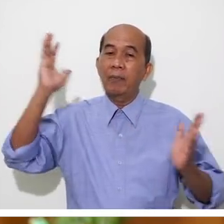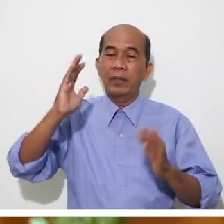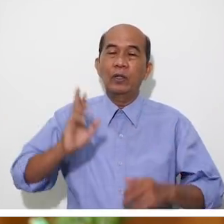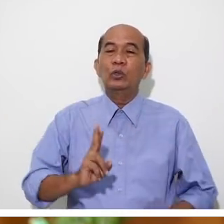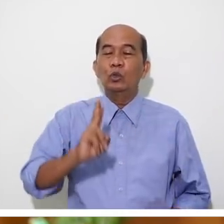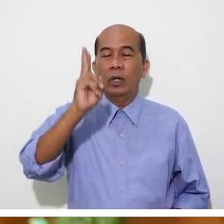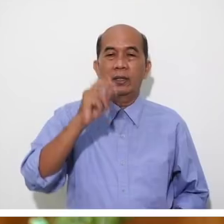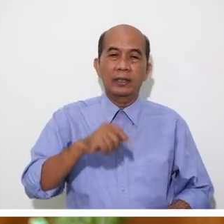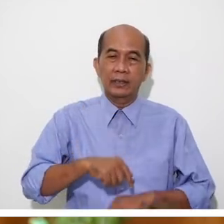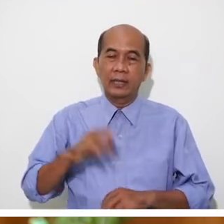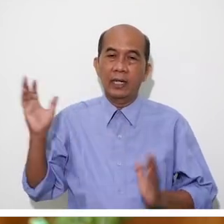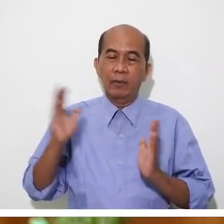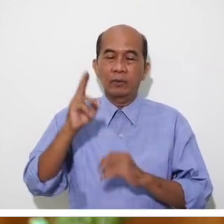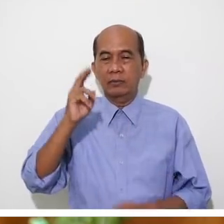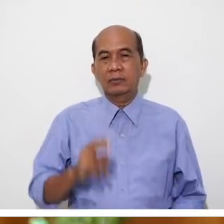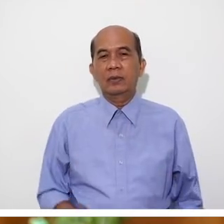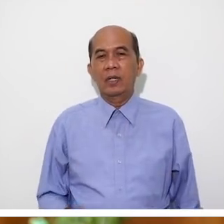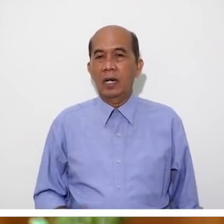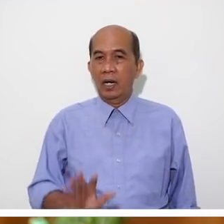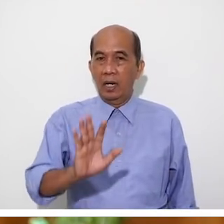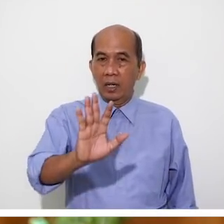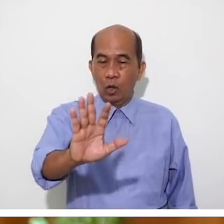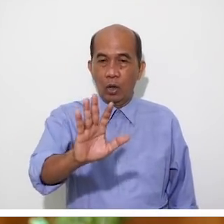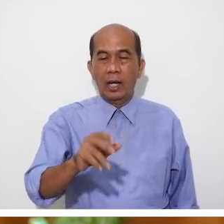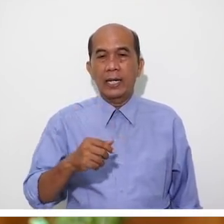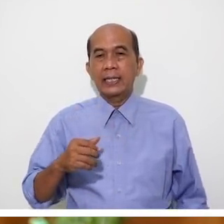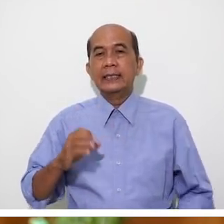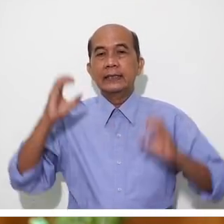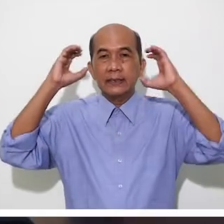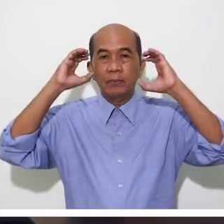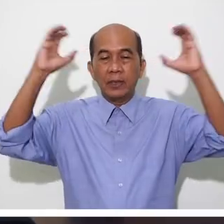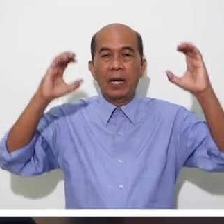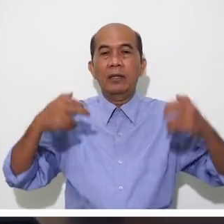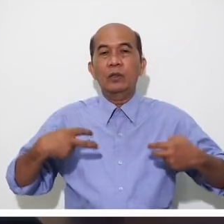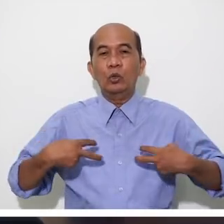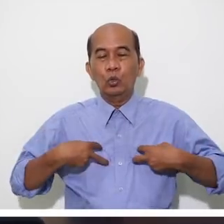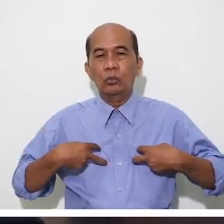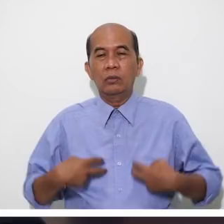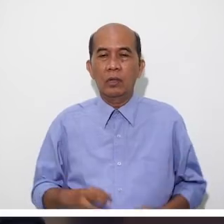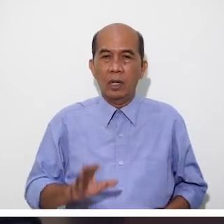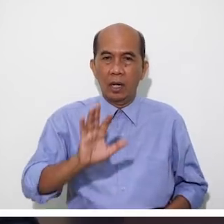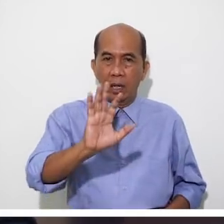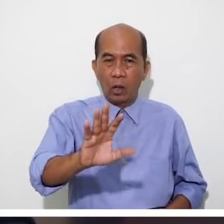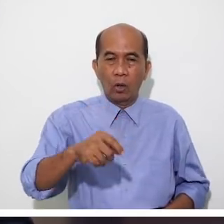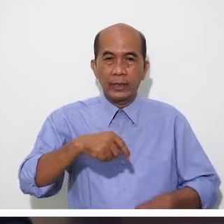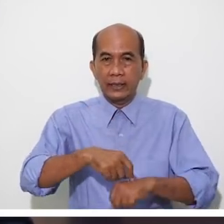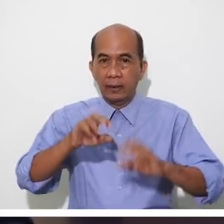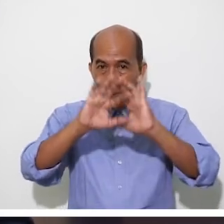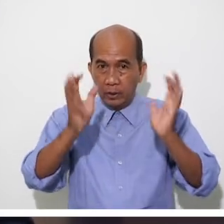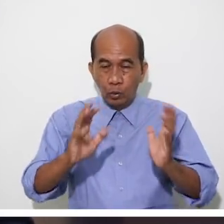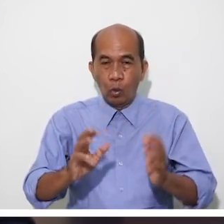Saudara, firman Tuhan mau mengatakan engkaulah ciptaanku. Engkau dibentuk oleh